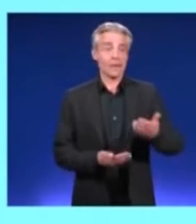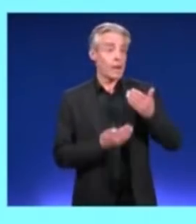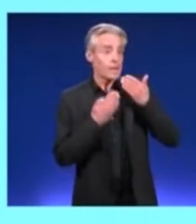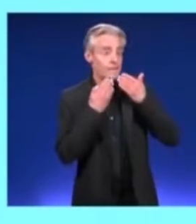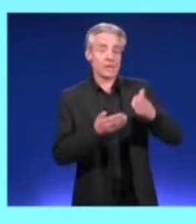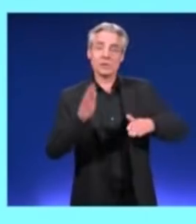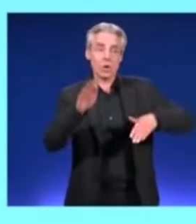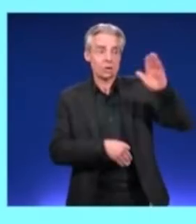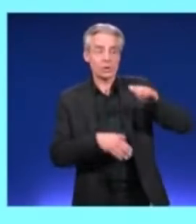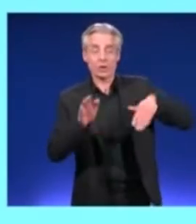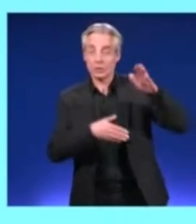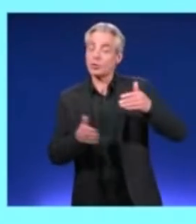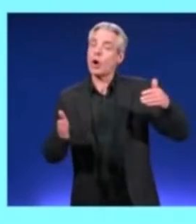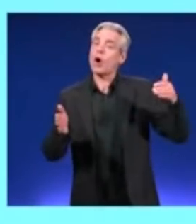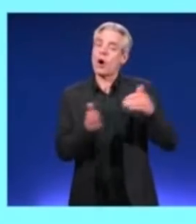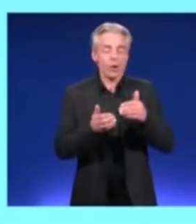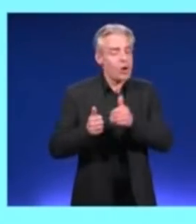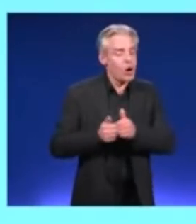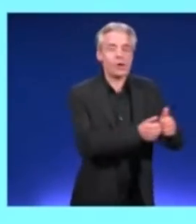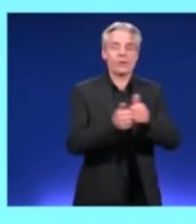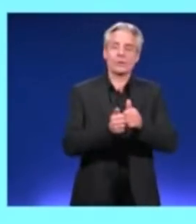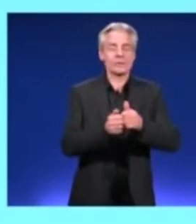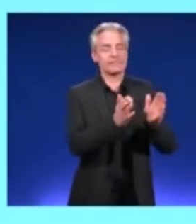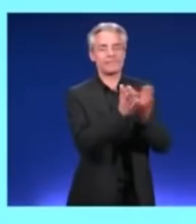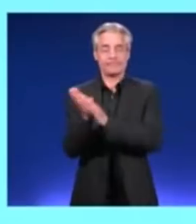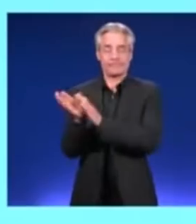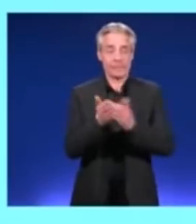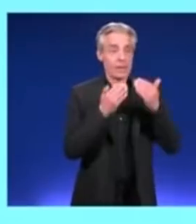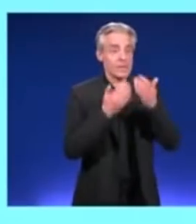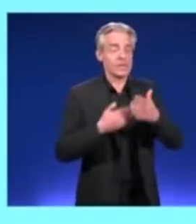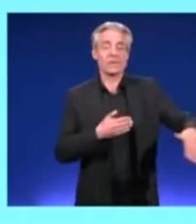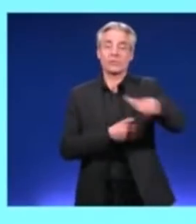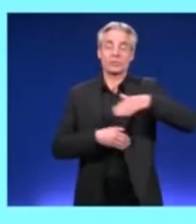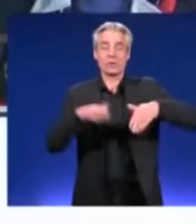Merci à toutes et tous ce soir, une fois encore, de les applaudir. Merci beaucoup.